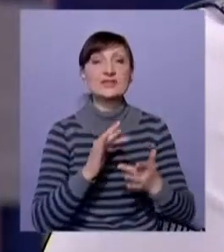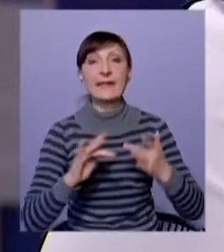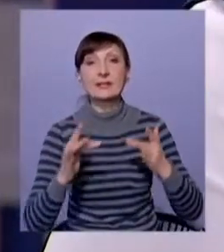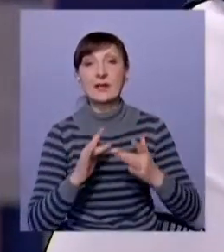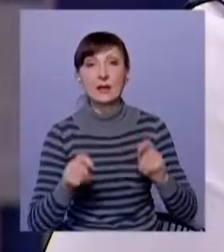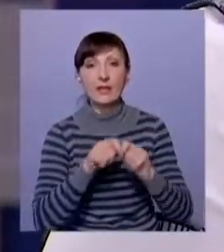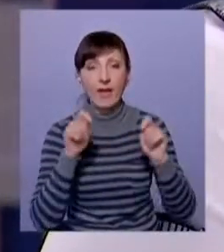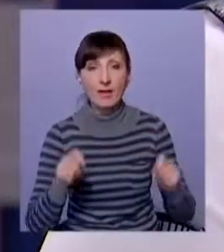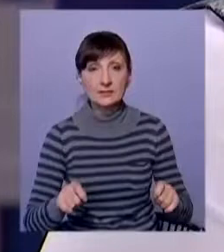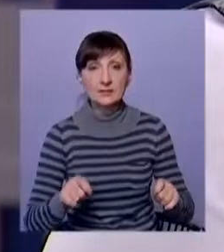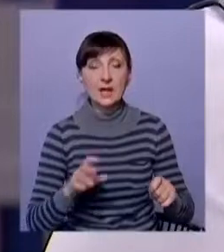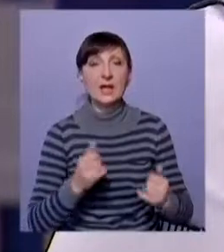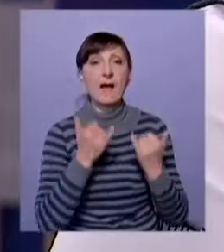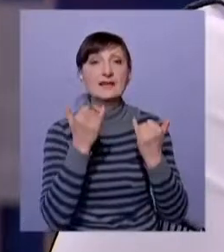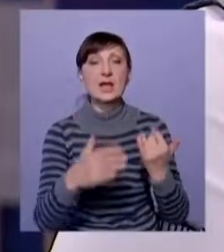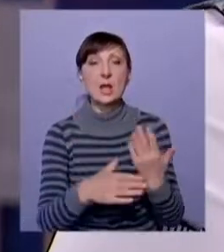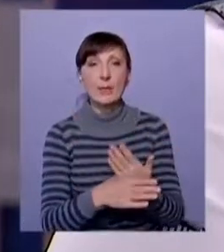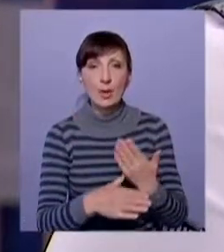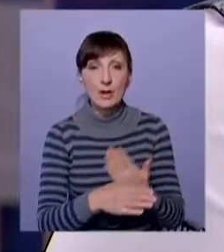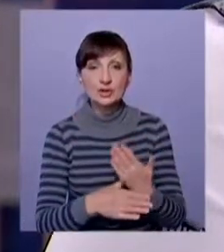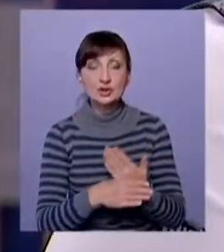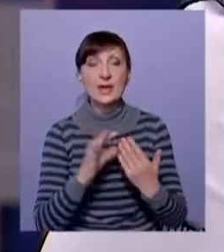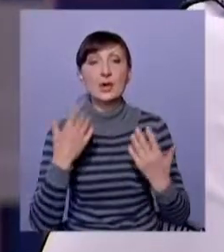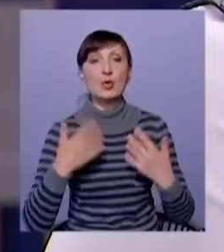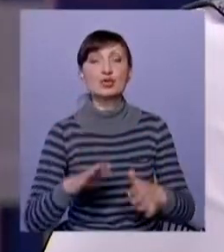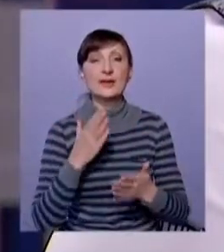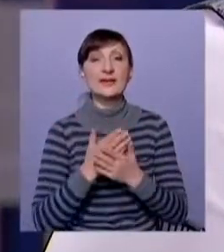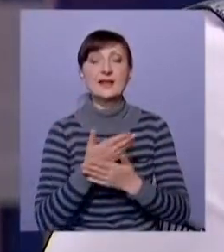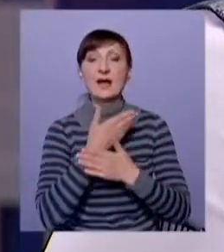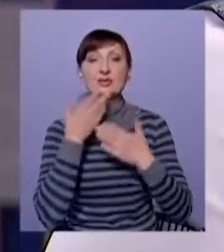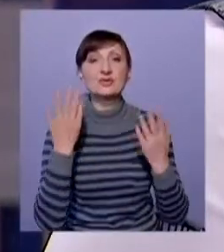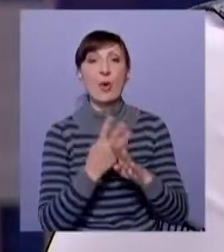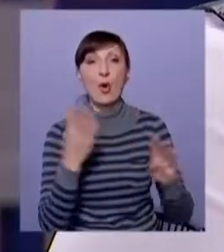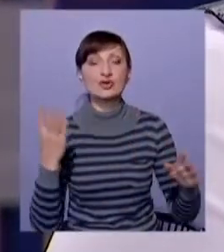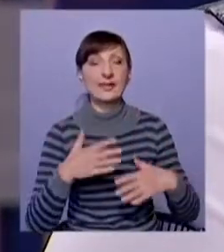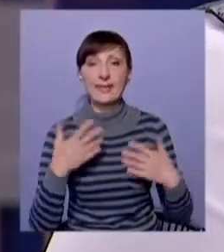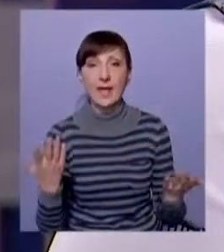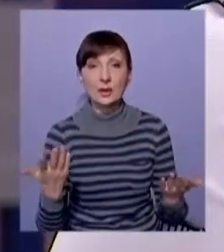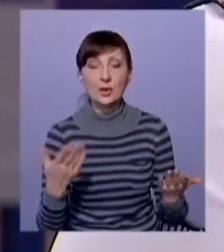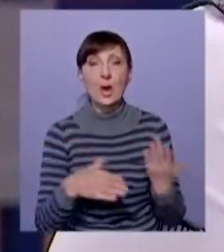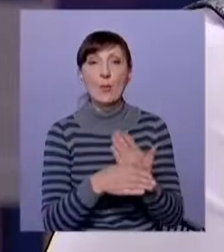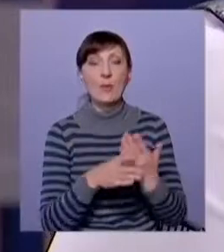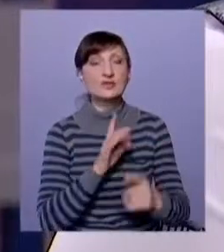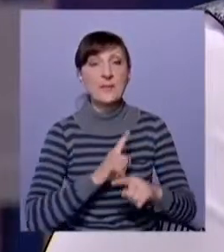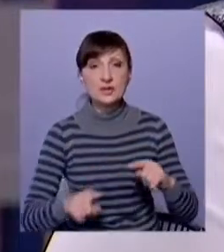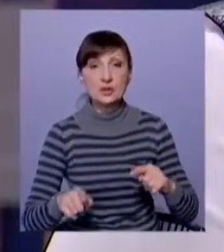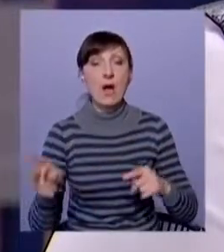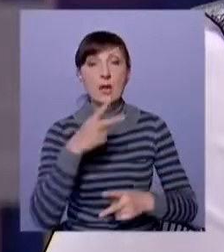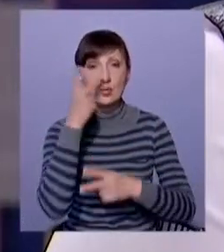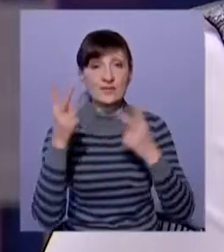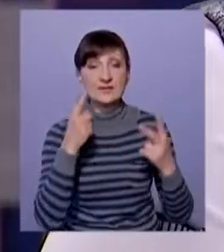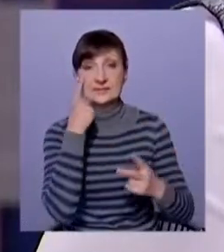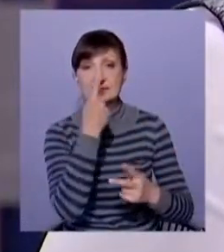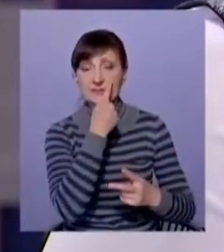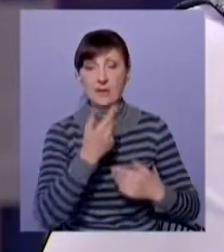цифровизации и оказания помощи, и то, что идет уже отсутствие очередей и доступность помощи. То есть они увидят уже своими